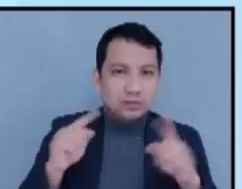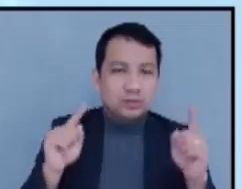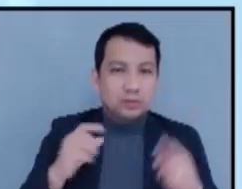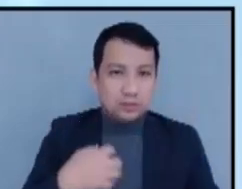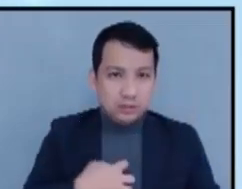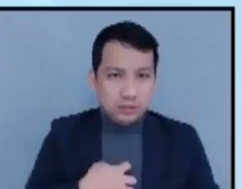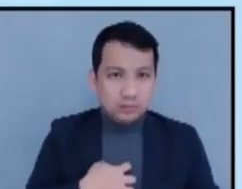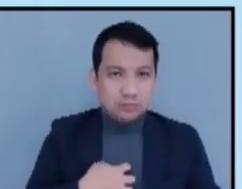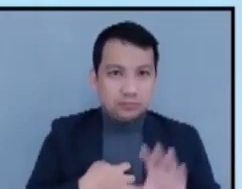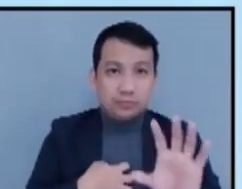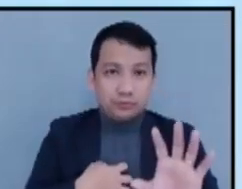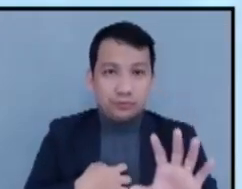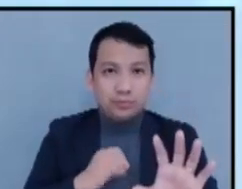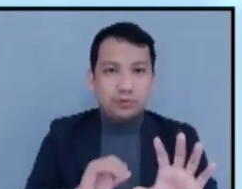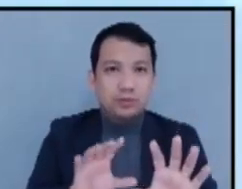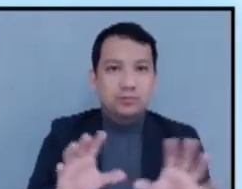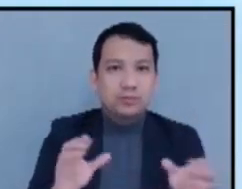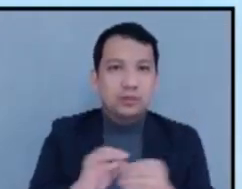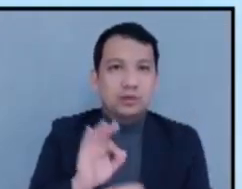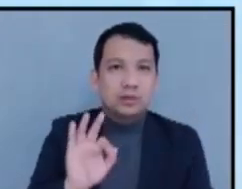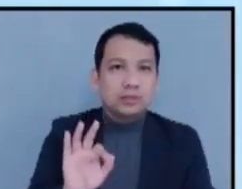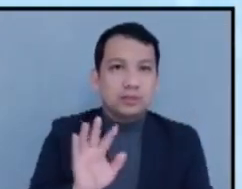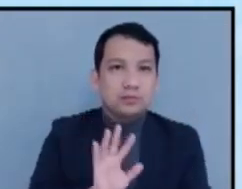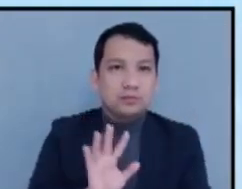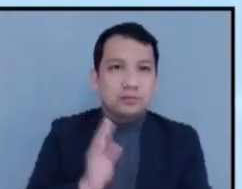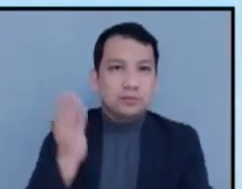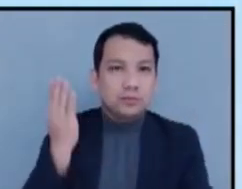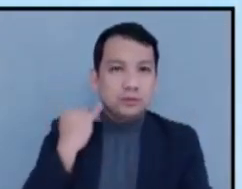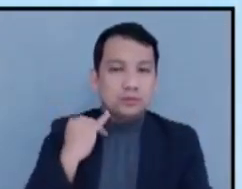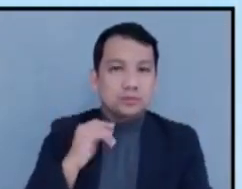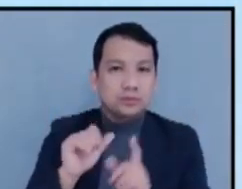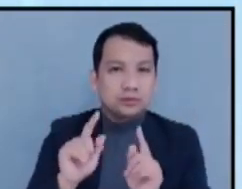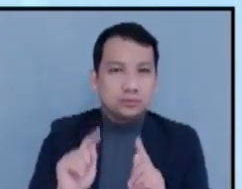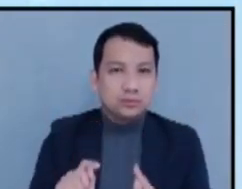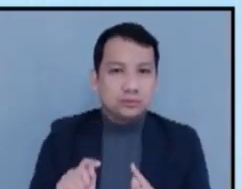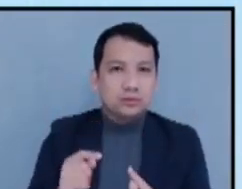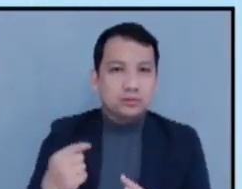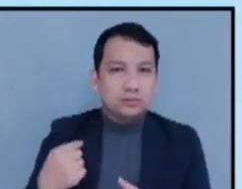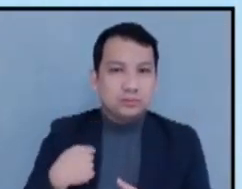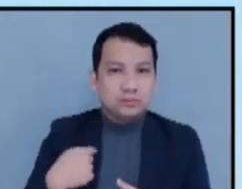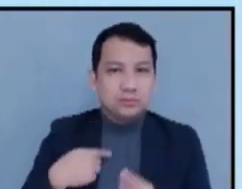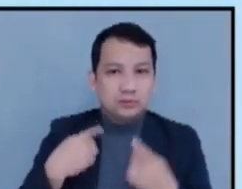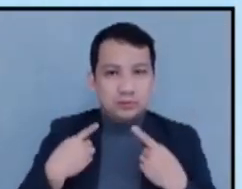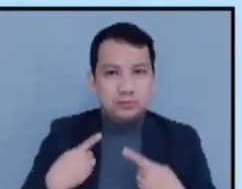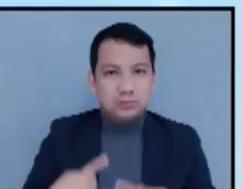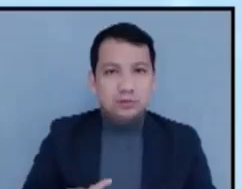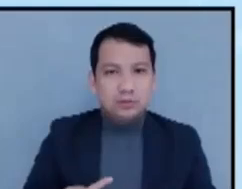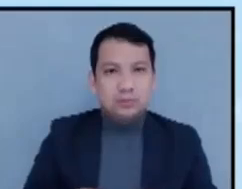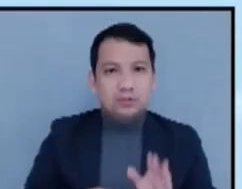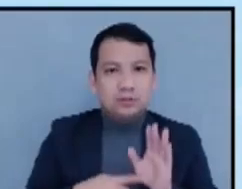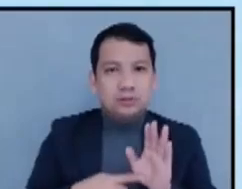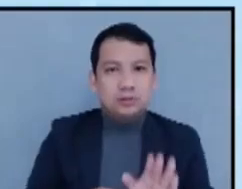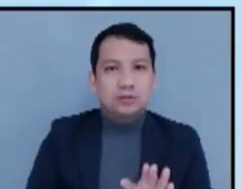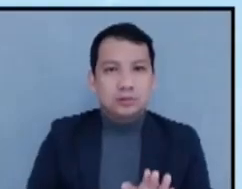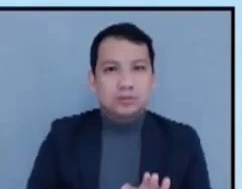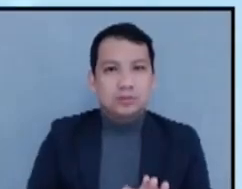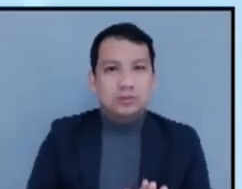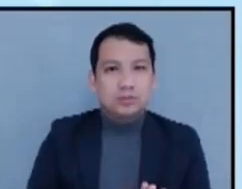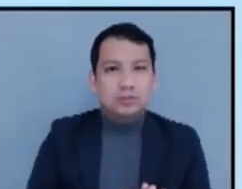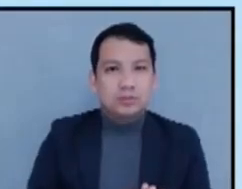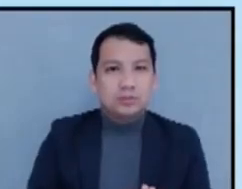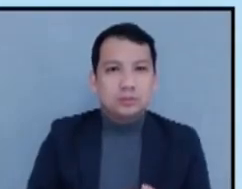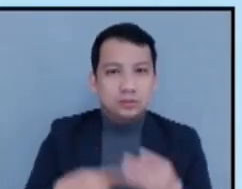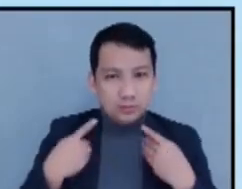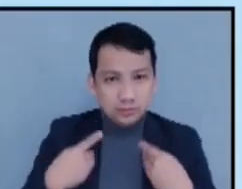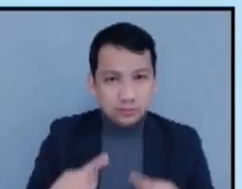sa siyam na pelikula. Pero nito lamang Sabado, hindi Iron Man costume ang suot ng Hollywood actor, kundi siya ay naka-green cloak